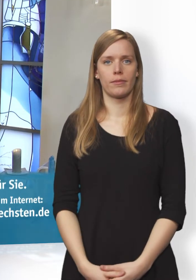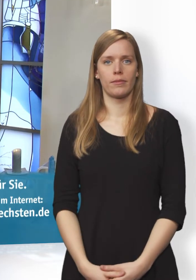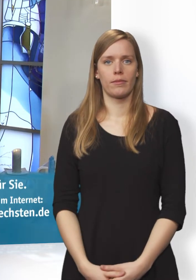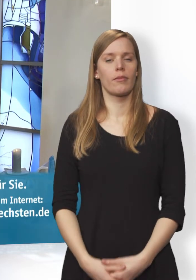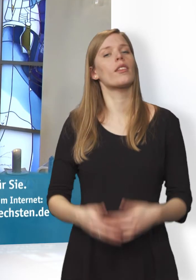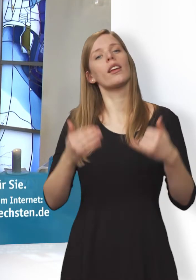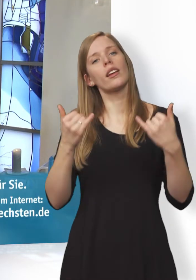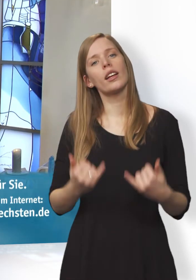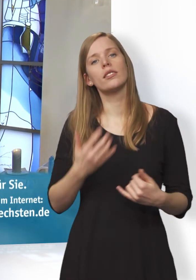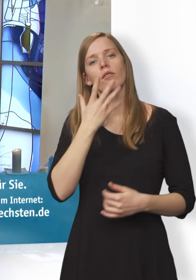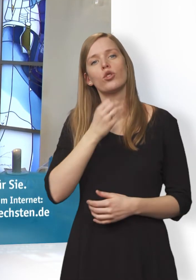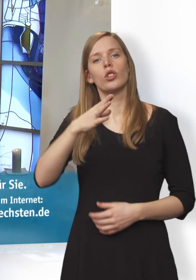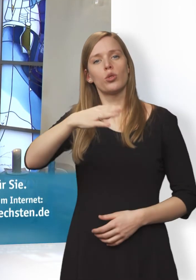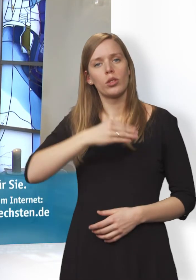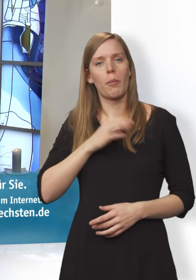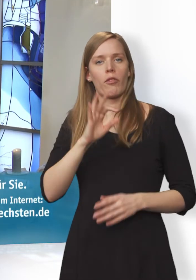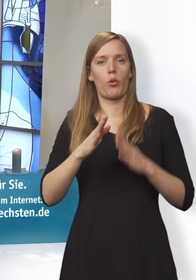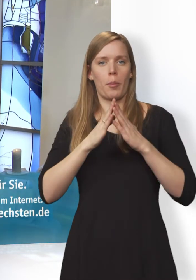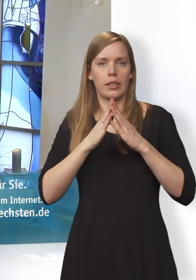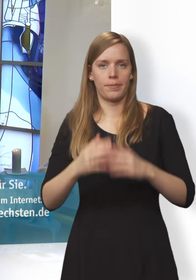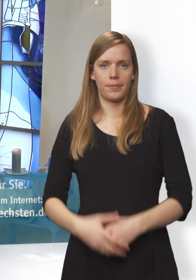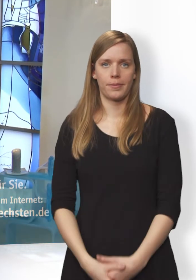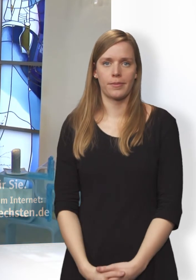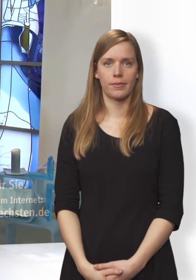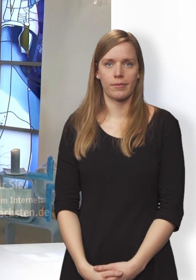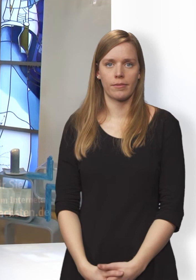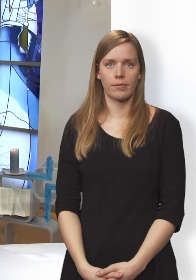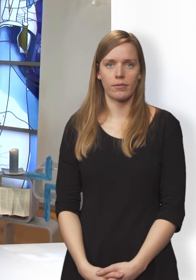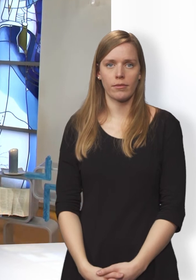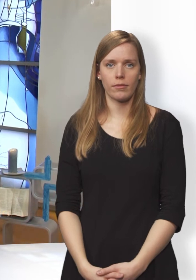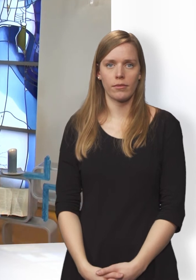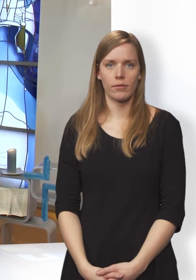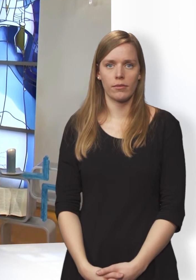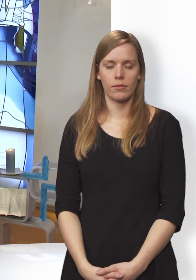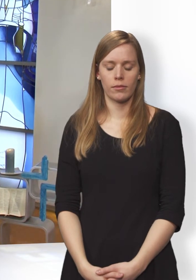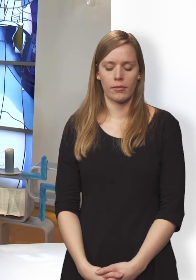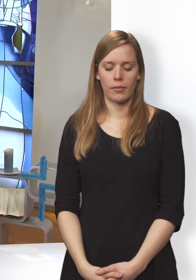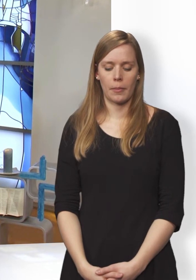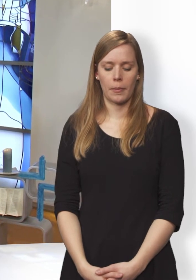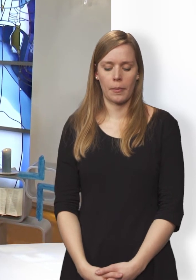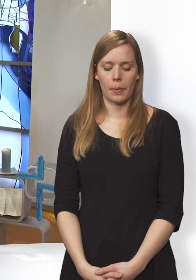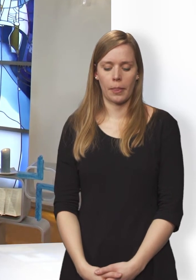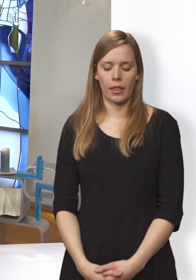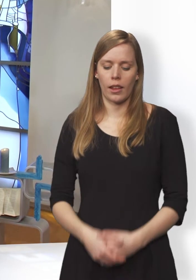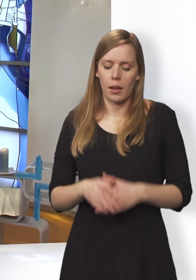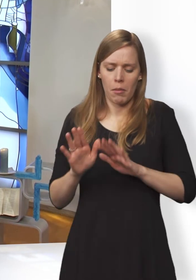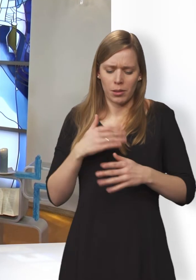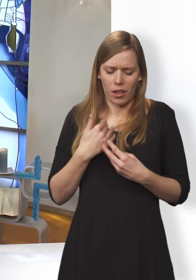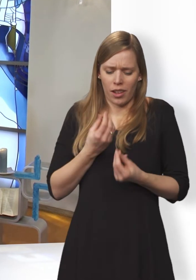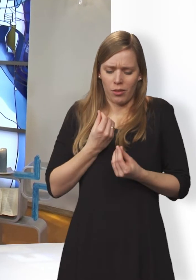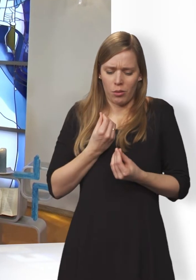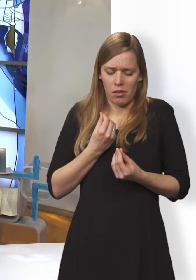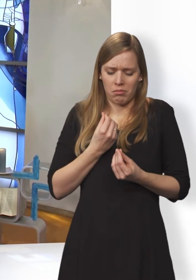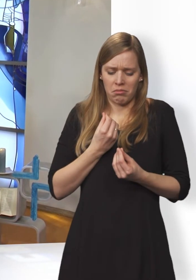zusammen füreinander und miteinander beten manchmal denke ich jetzt zieht mich niemand